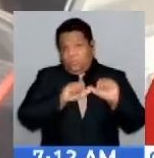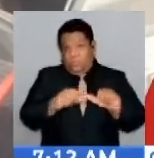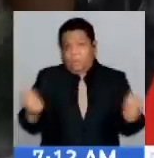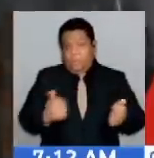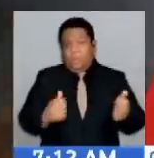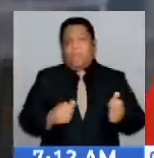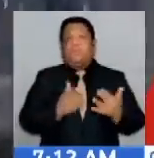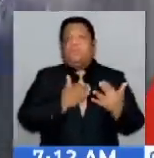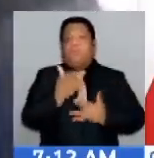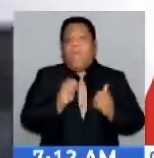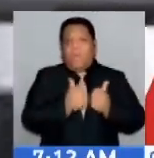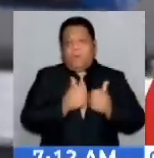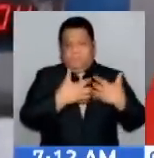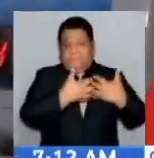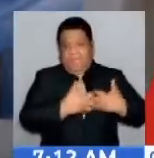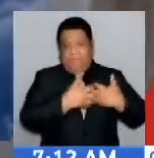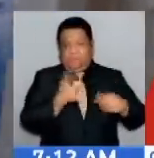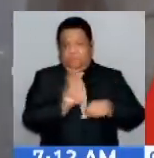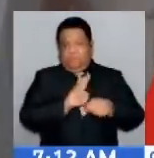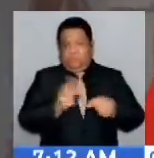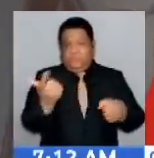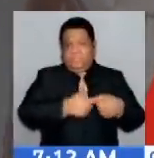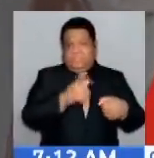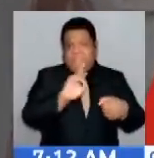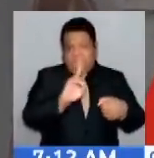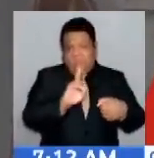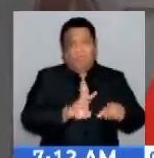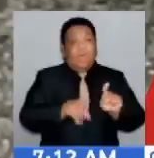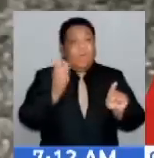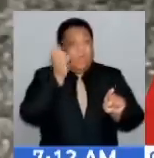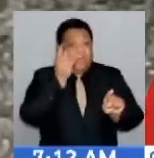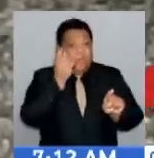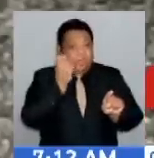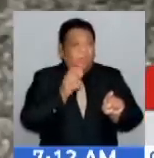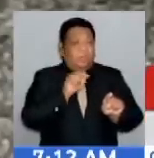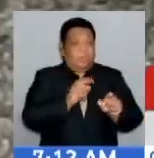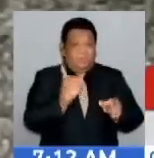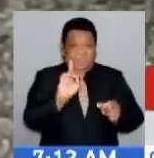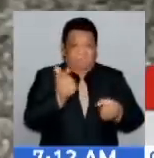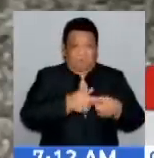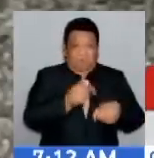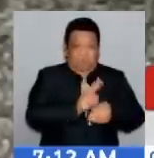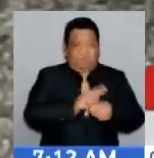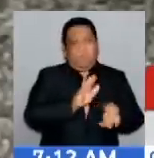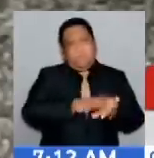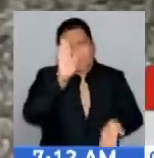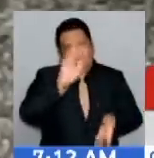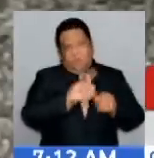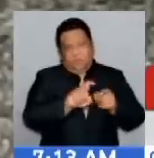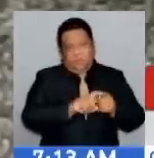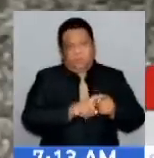ng DOE, Demand Side Management, o pagtitipid sa kuryente. Yung mga nag-aircon habang